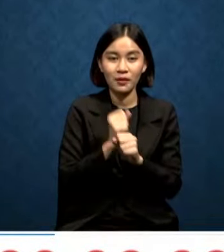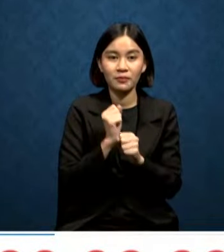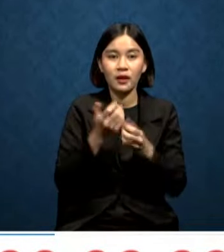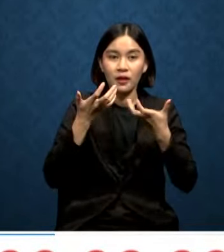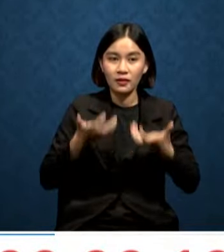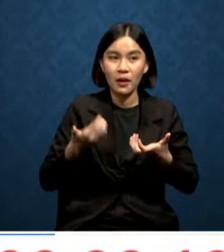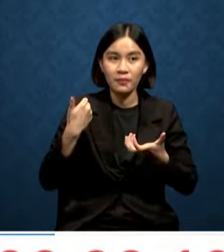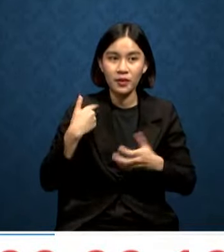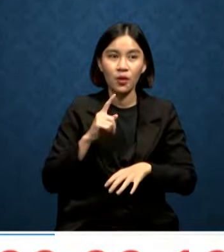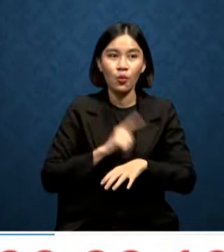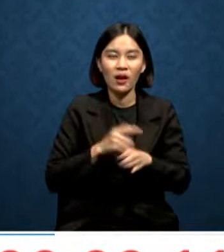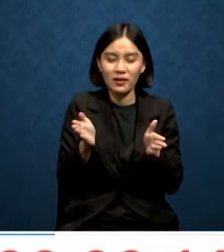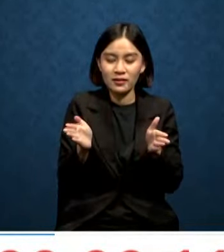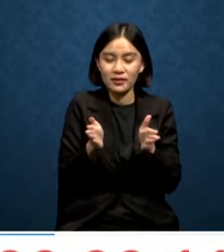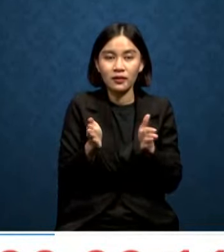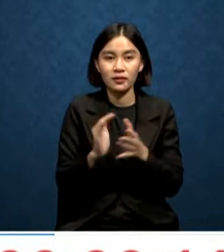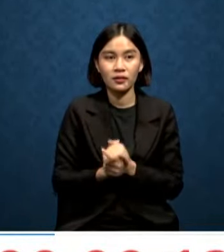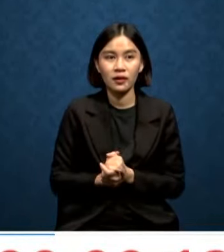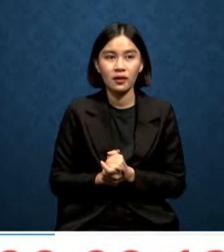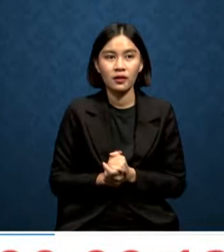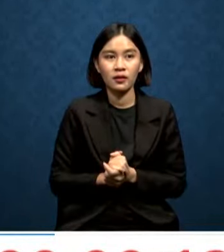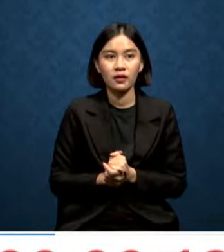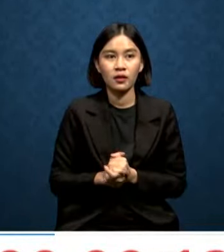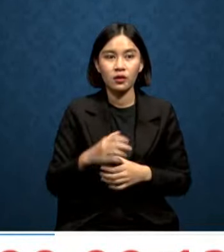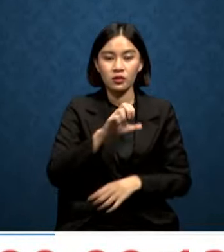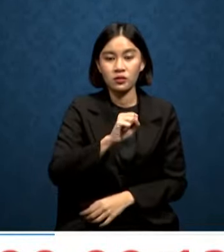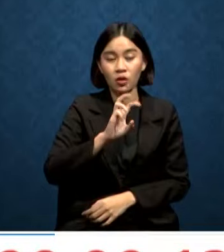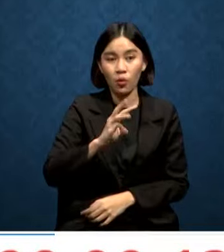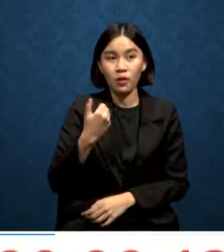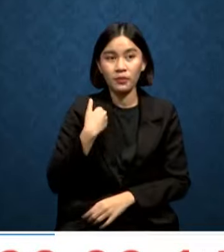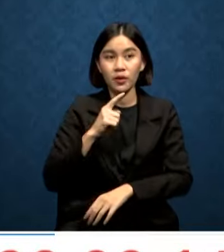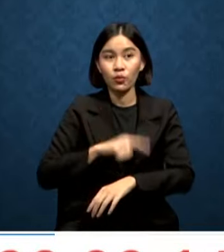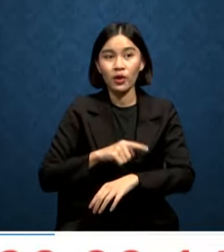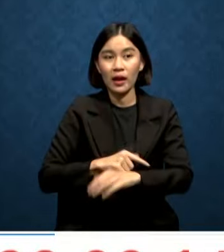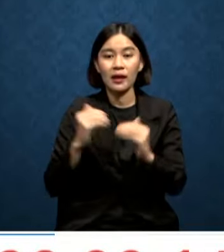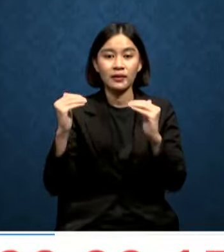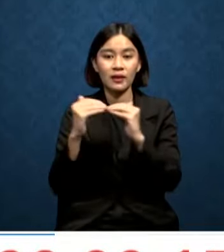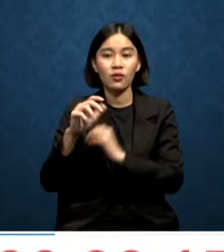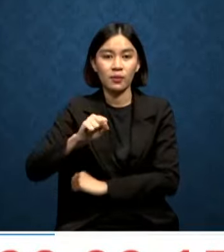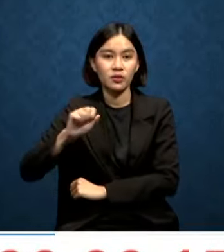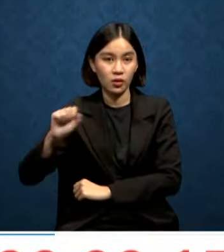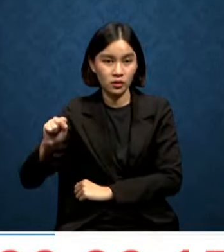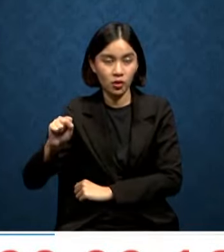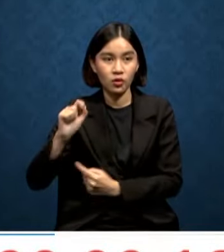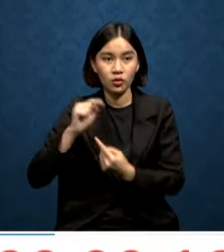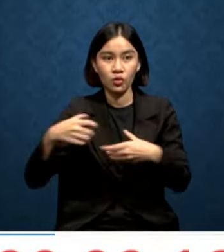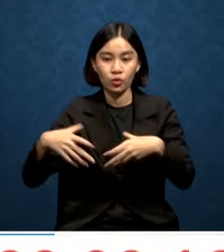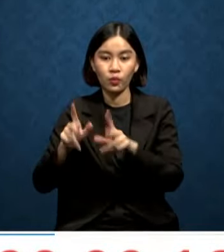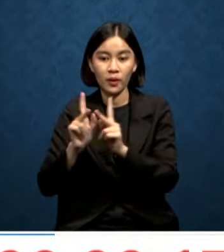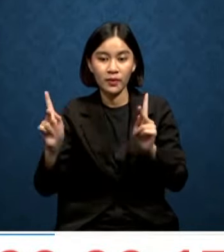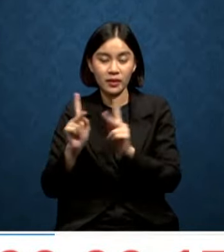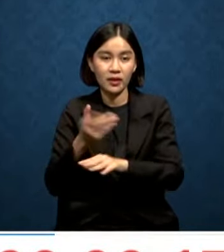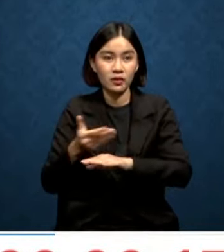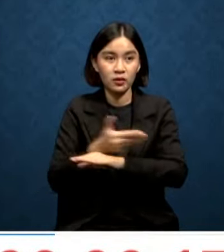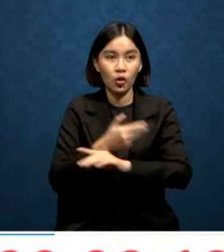ะครับแล้วระยะเวลาท่านค่อนข้างสั้นนะครับโดยปกติเนี่ยทางวุฒิสมาชิกจะมีเวลาเท่ากับสภาผู้แทนราษฎรโดยการตั้งกรรมาธิการล่วงหน้า